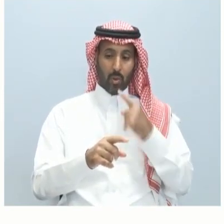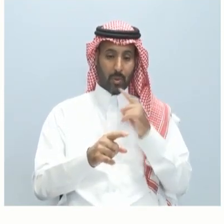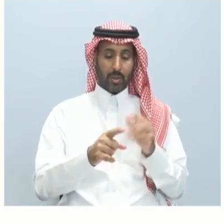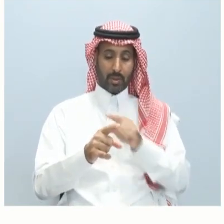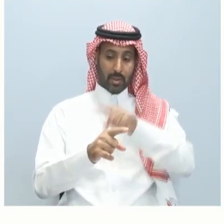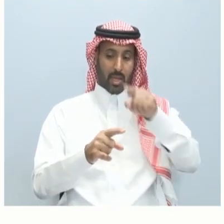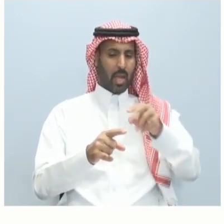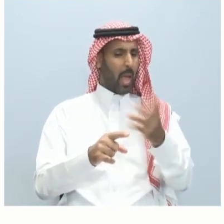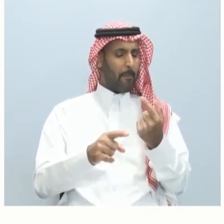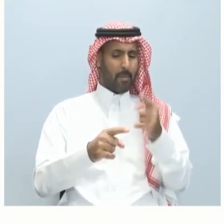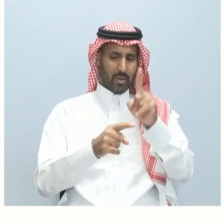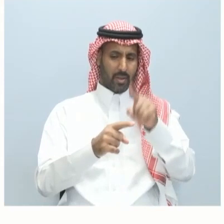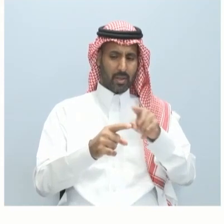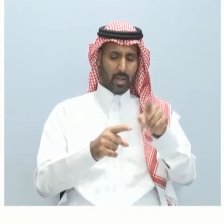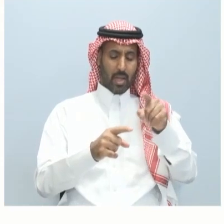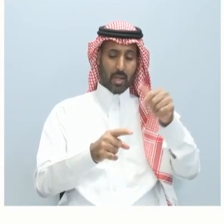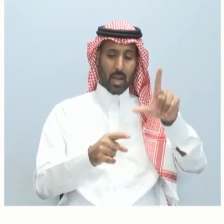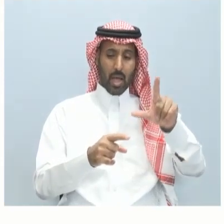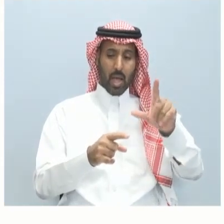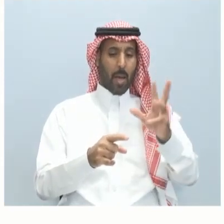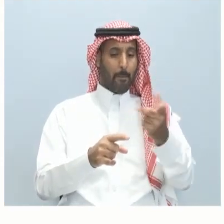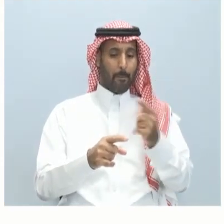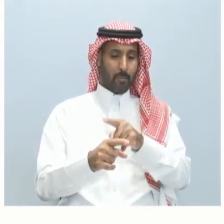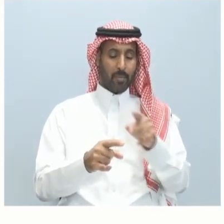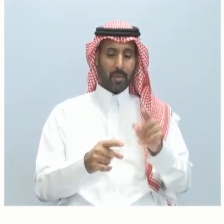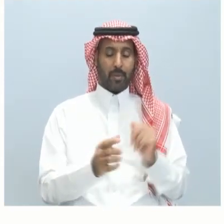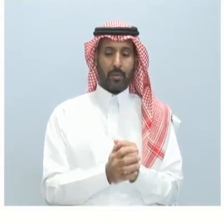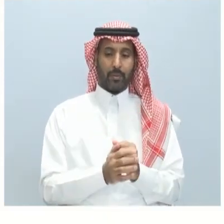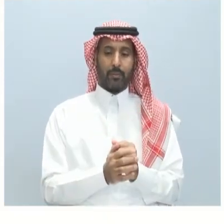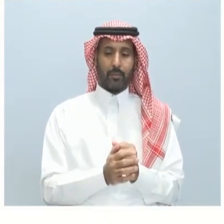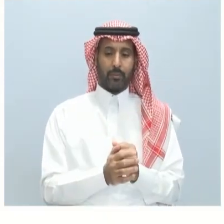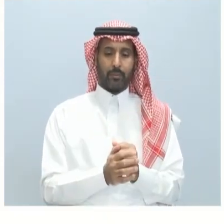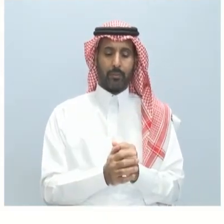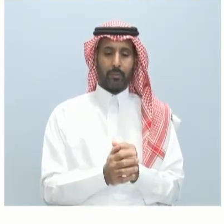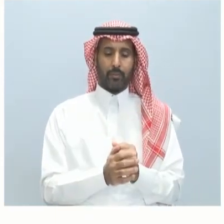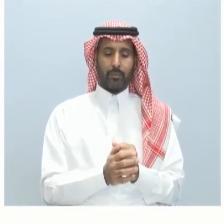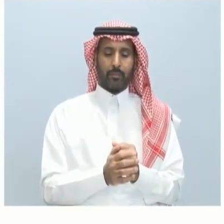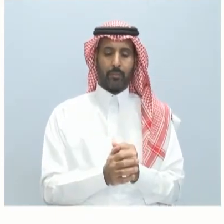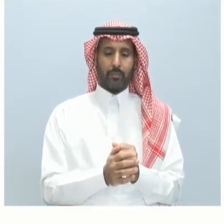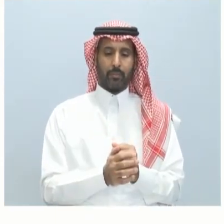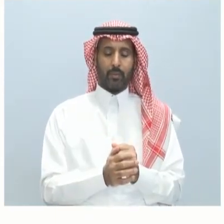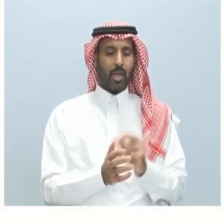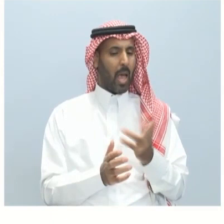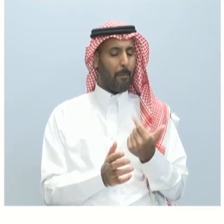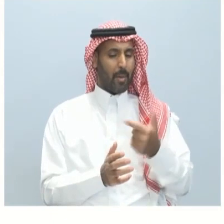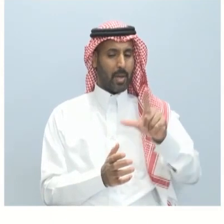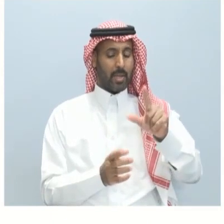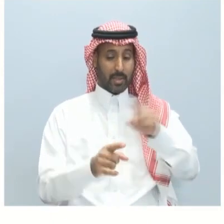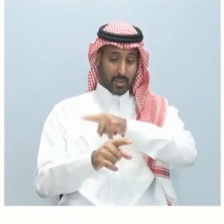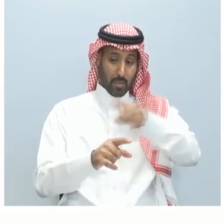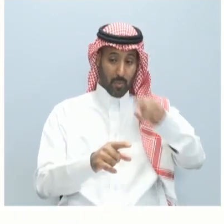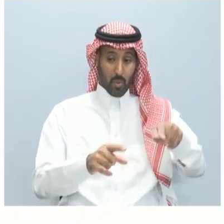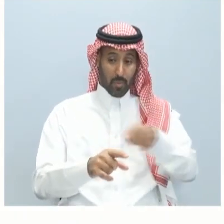قياسها ل درجه نحن نريد ان نوجد قيمه ماذا قيمه ل مجموع قياسات